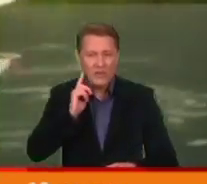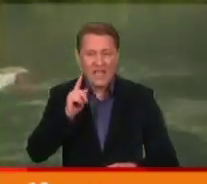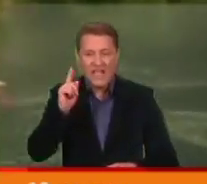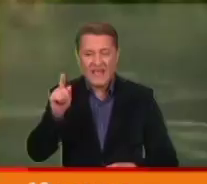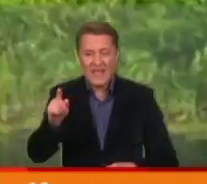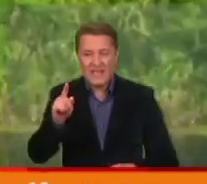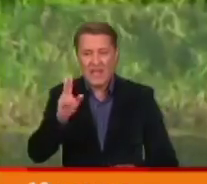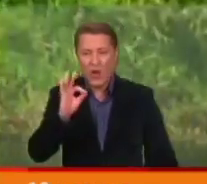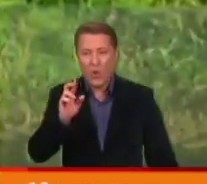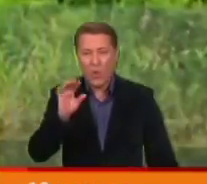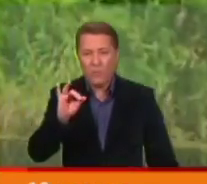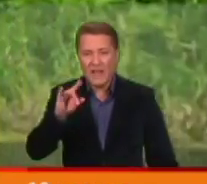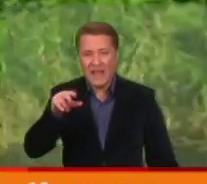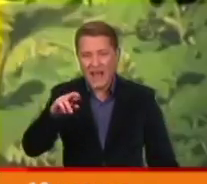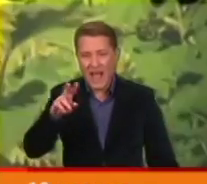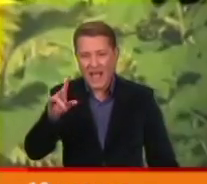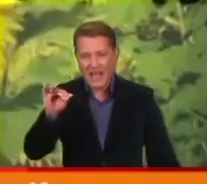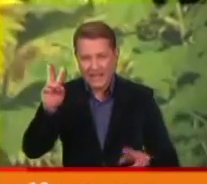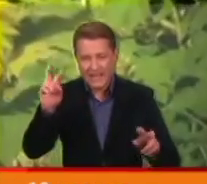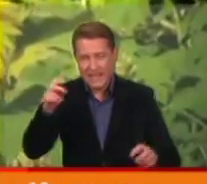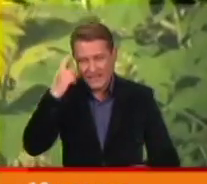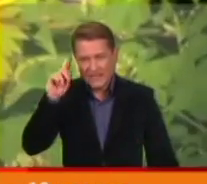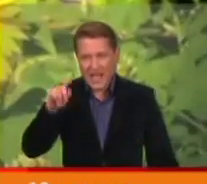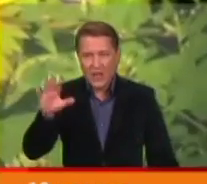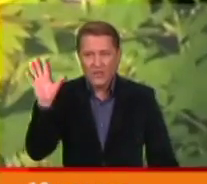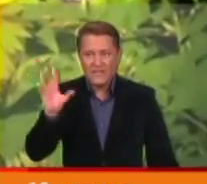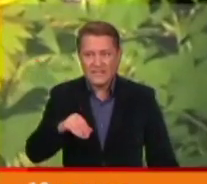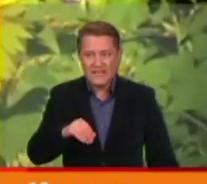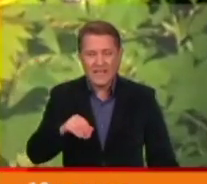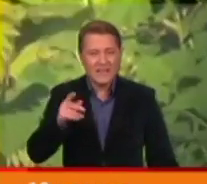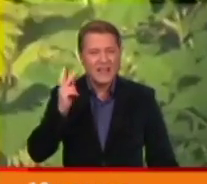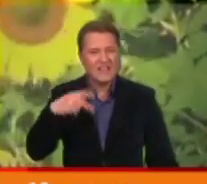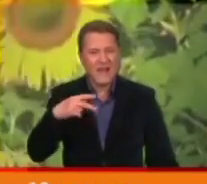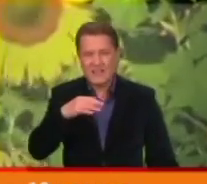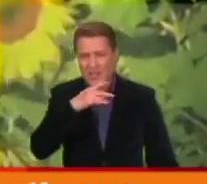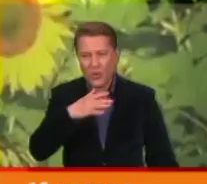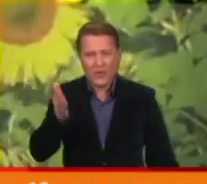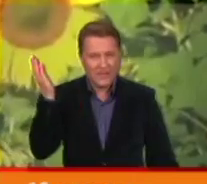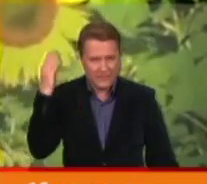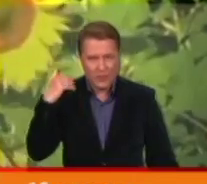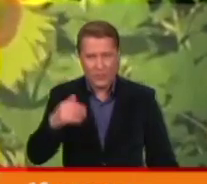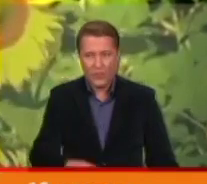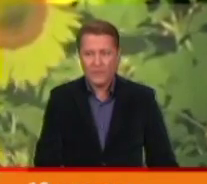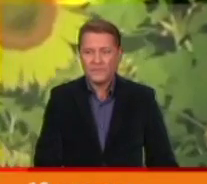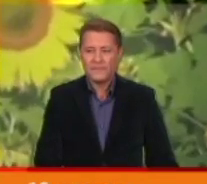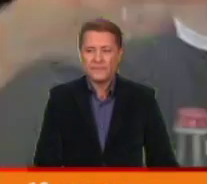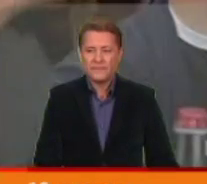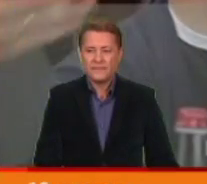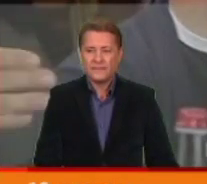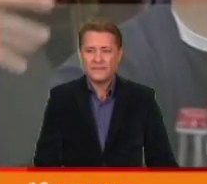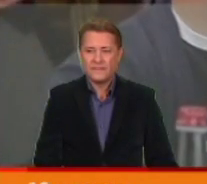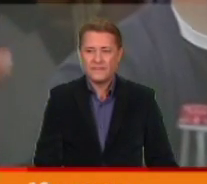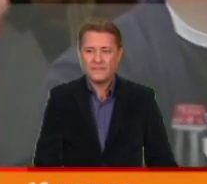кобиляків співали та знали майже всі. На малюнках малюків, каляки маляки, хтось у Київ, хтось у Львів, ми у